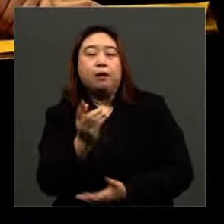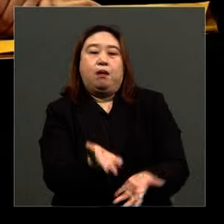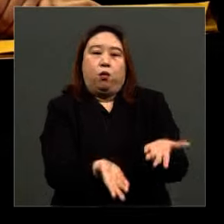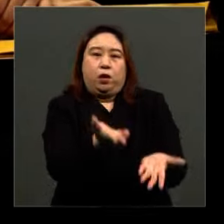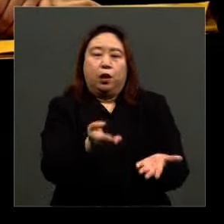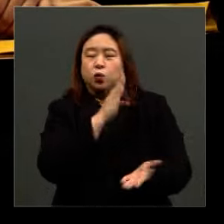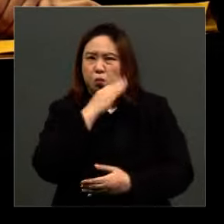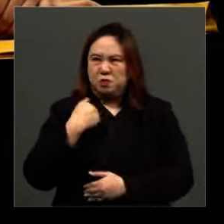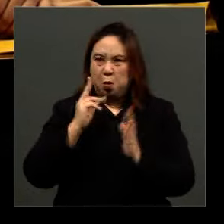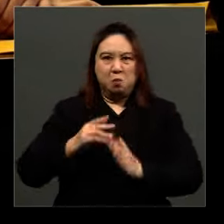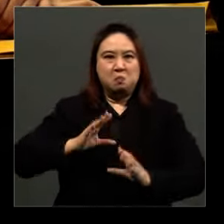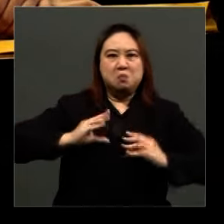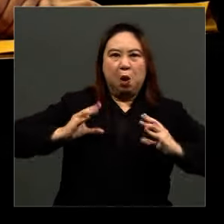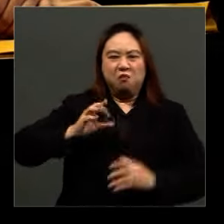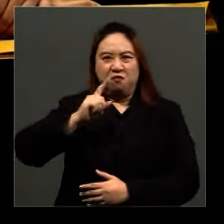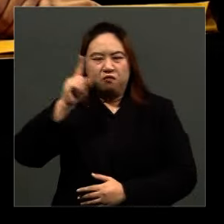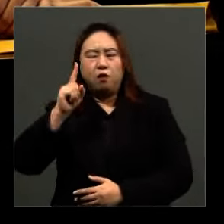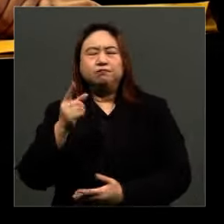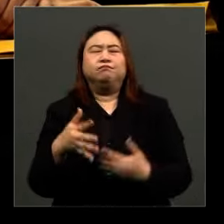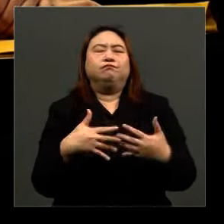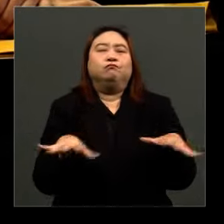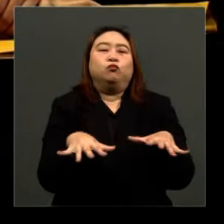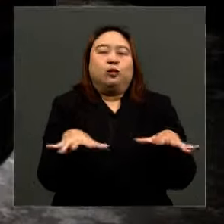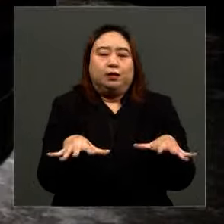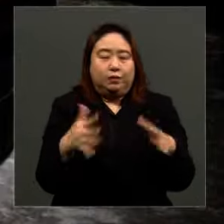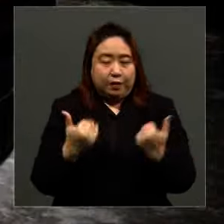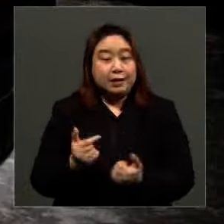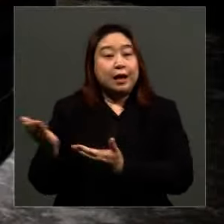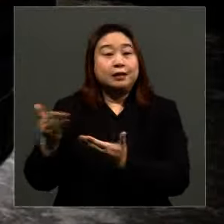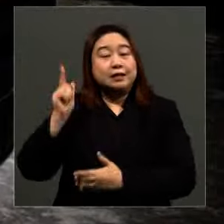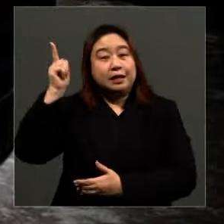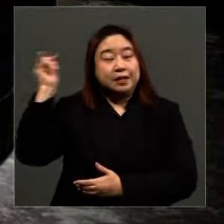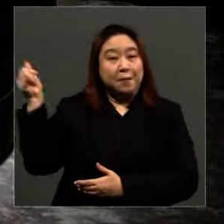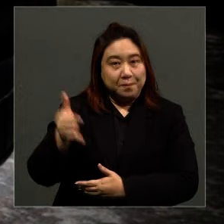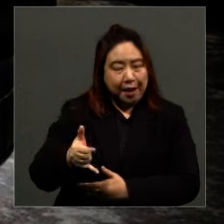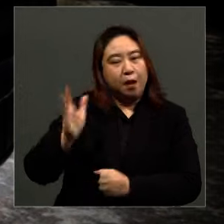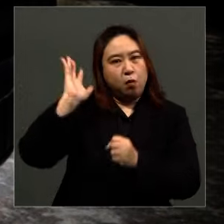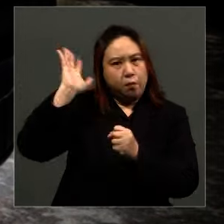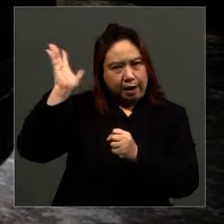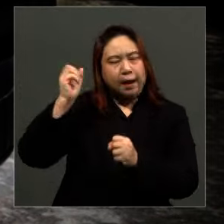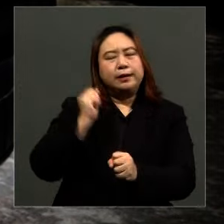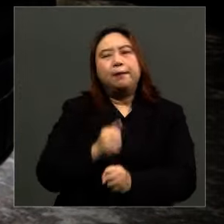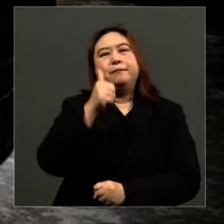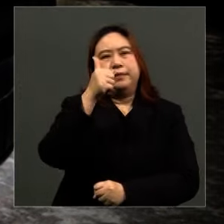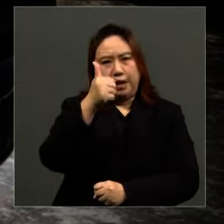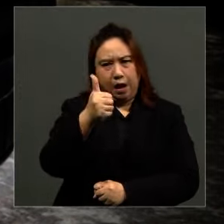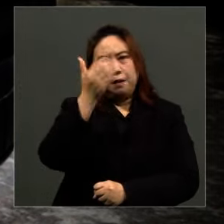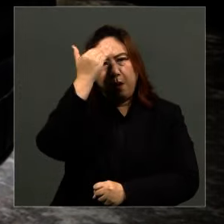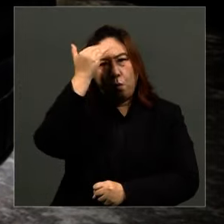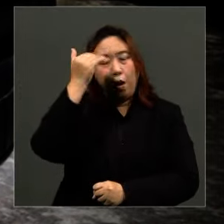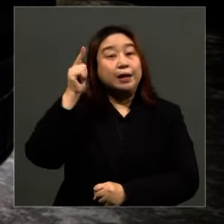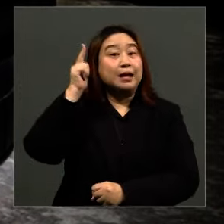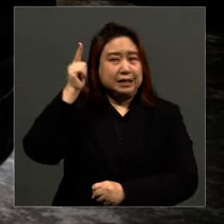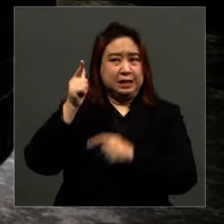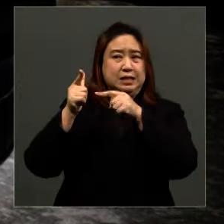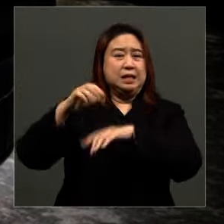เรื่องธรรมดาขณะเดียวกันก็มั่นใจว่าการเชิญนายทักษิณมาร่วมกิจรรมสัมมนาในฐานะนักวิชาการสามารถทำได้เนื่องจากนายทักษิณเป็นถึง